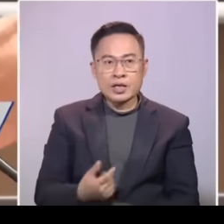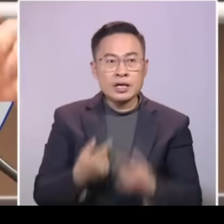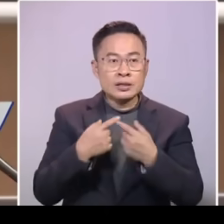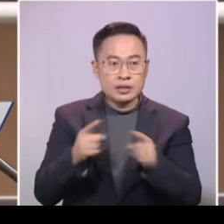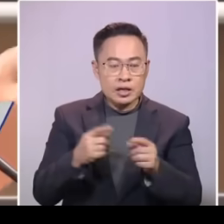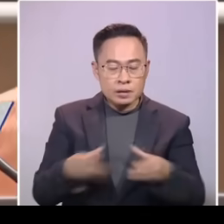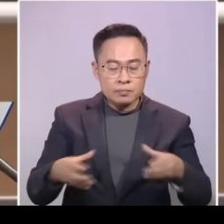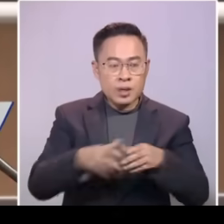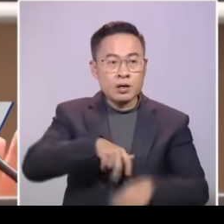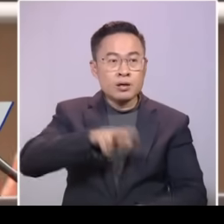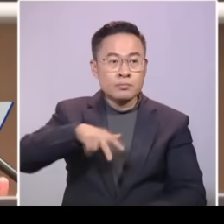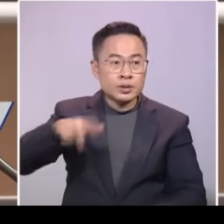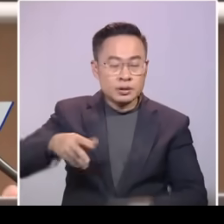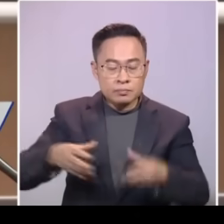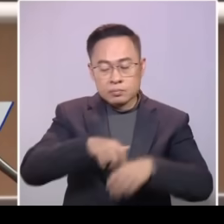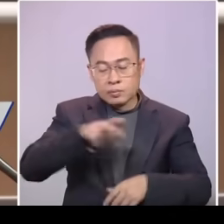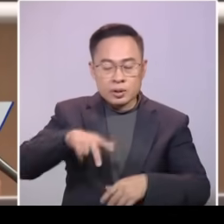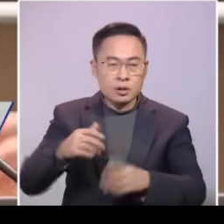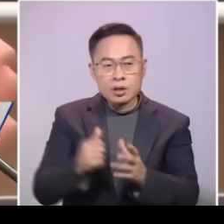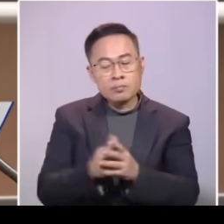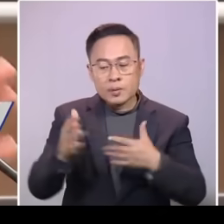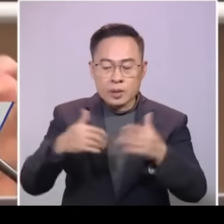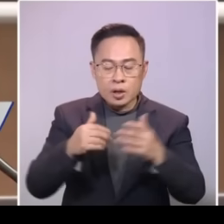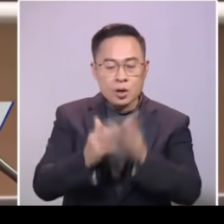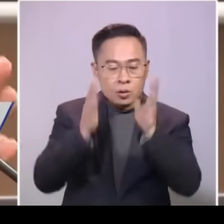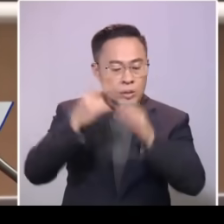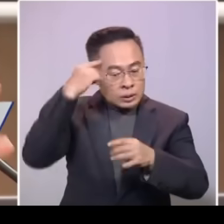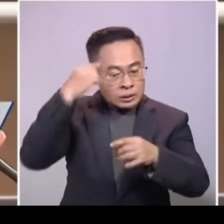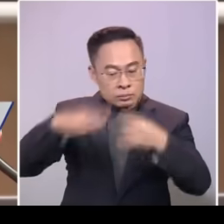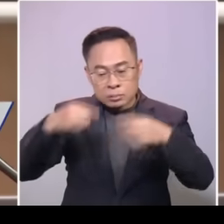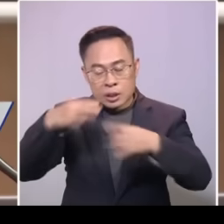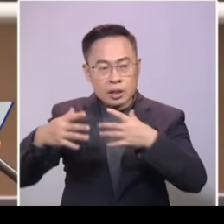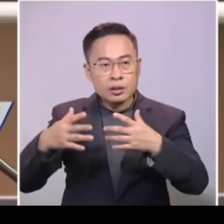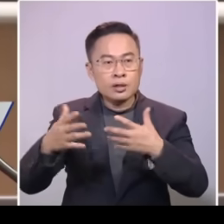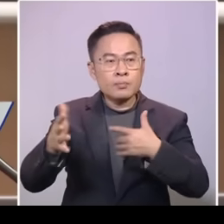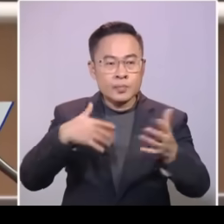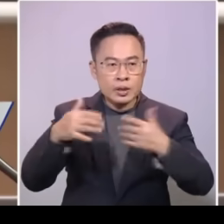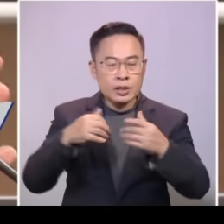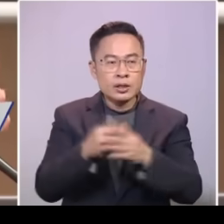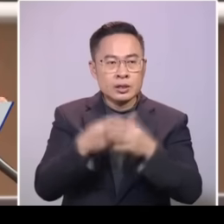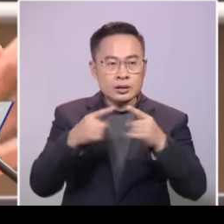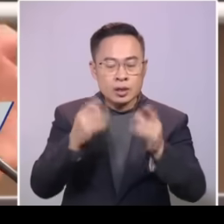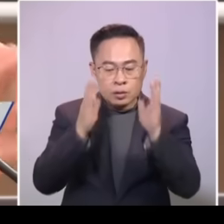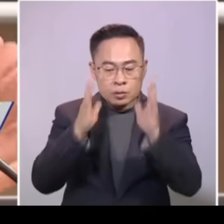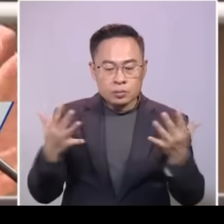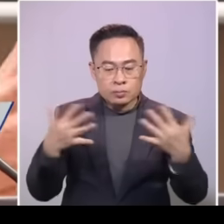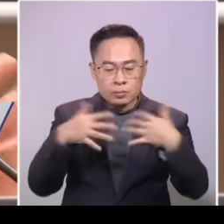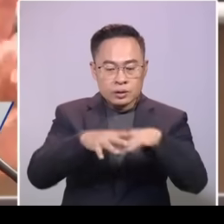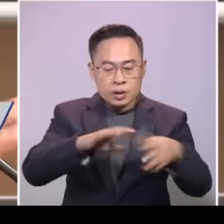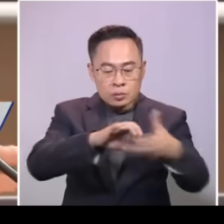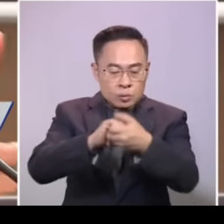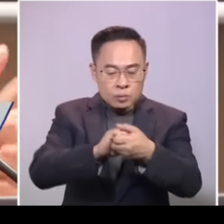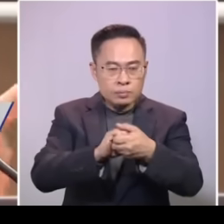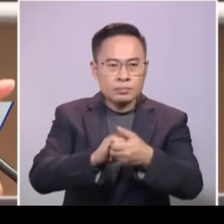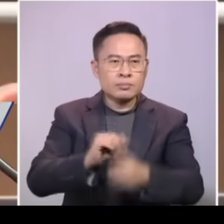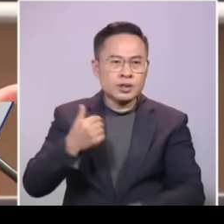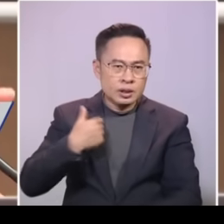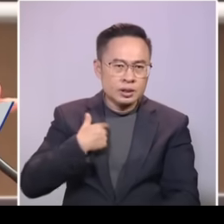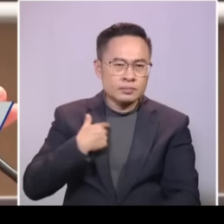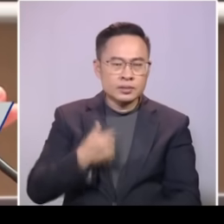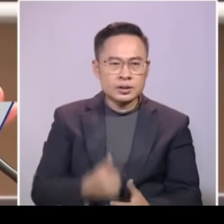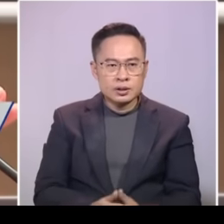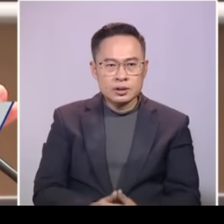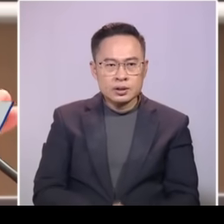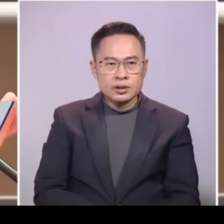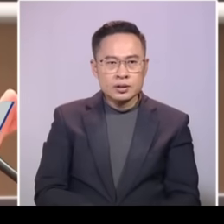สไตล์ของเพื่อไทยเนี่ยอาจว่าจะมีคนเห็นต่างมีรอยร้าวบ้างแต่ก็มีคนคอยประสานให้เพราะฉะนั้นมันน่าจะ